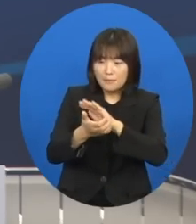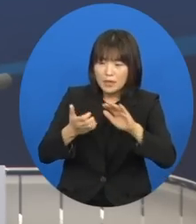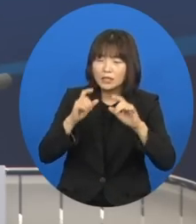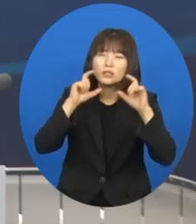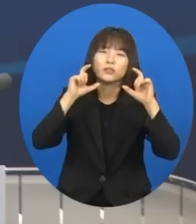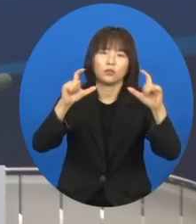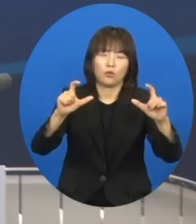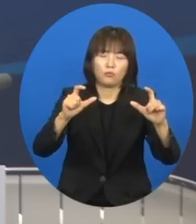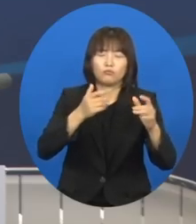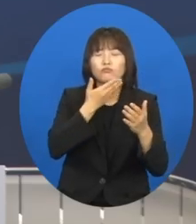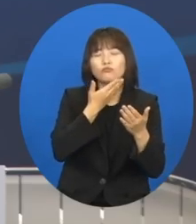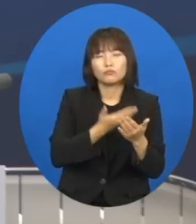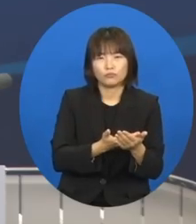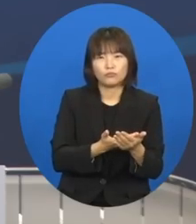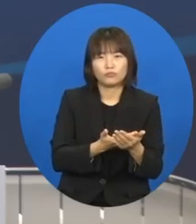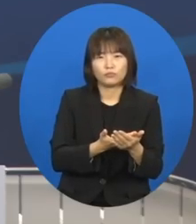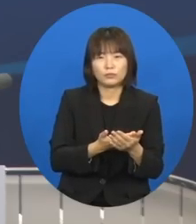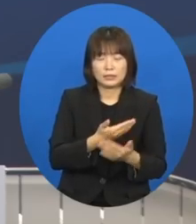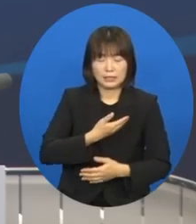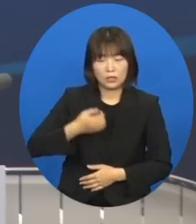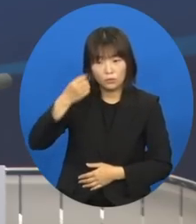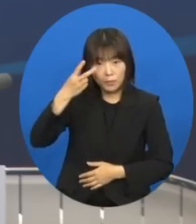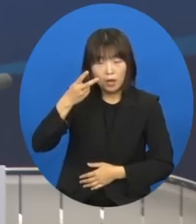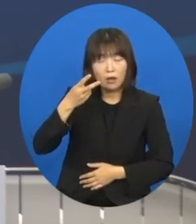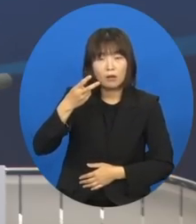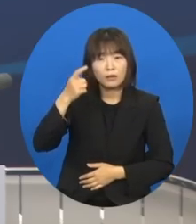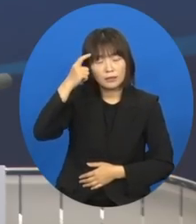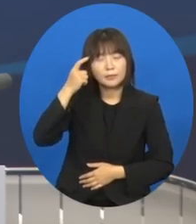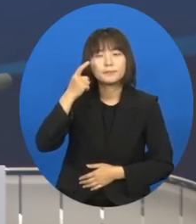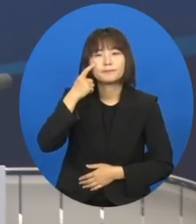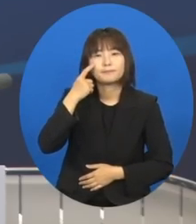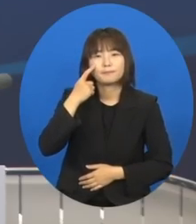거예요. 사도 바울을 보세요.